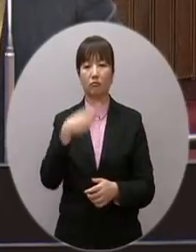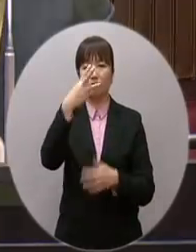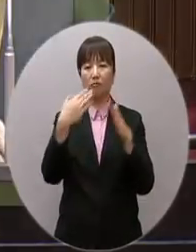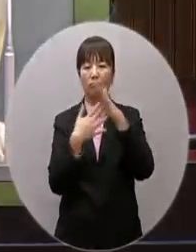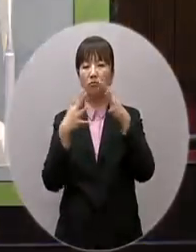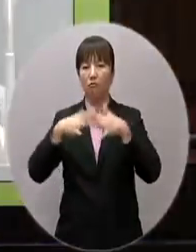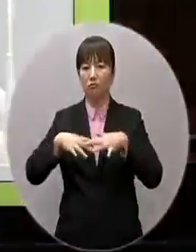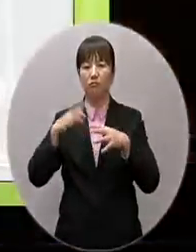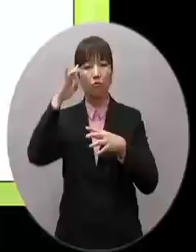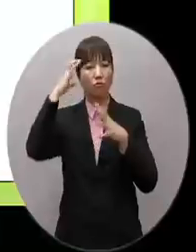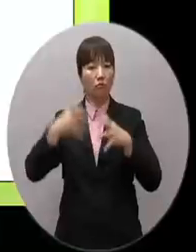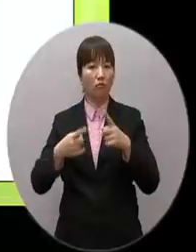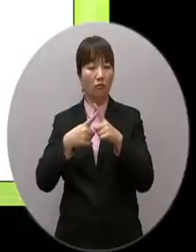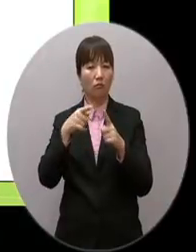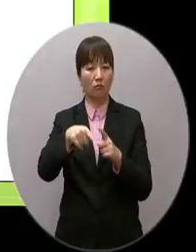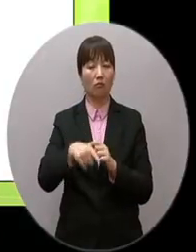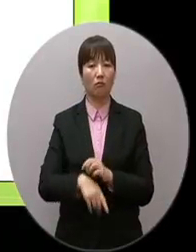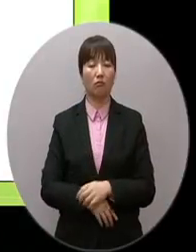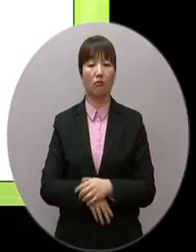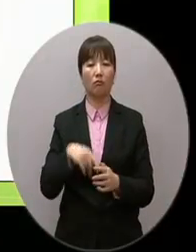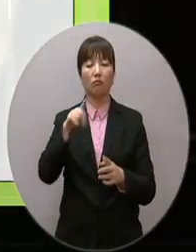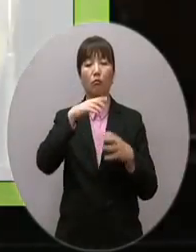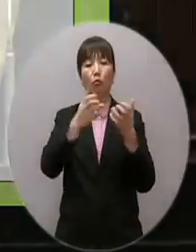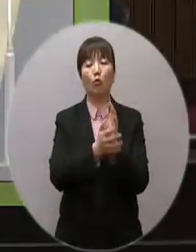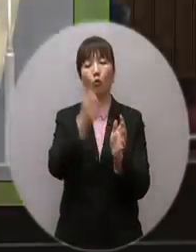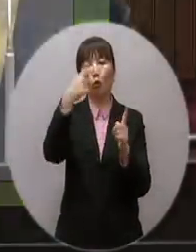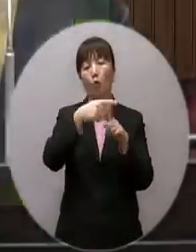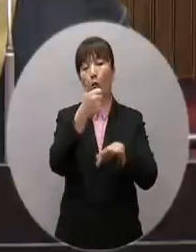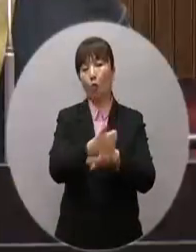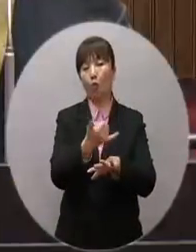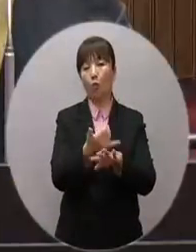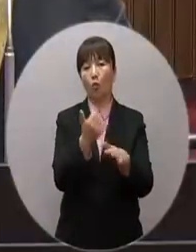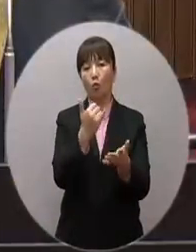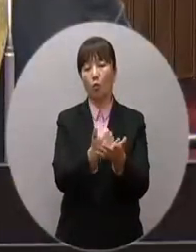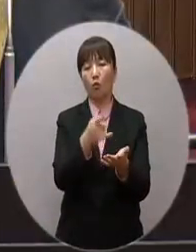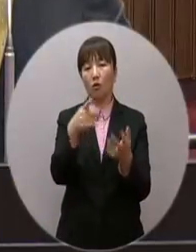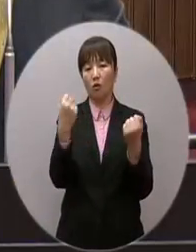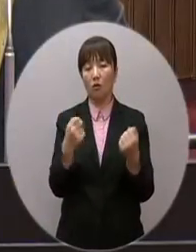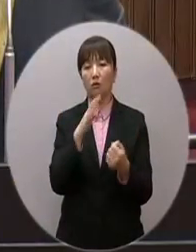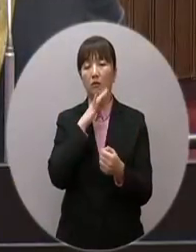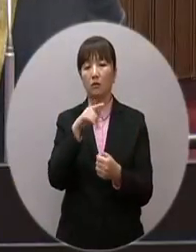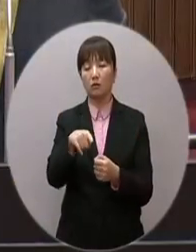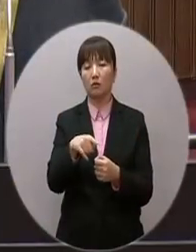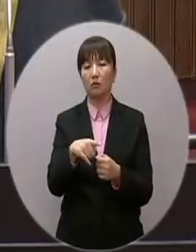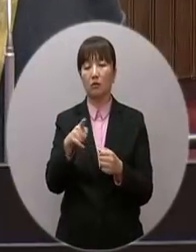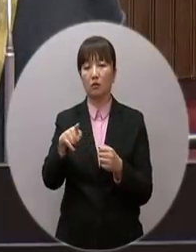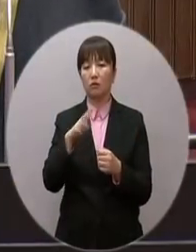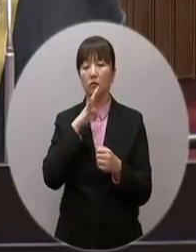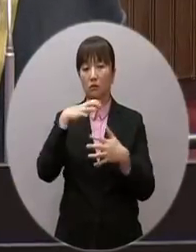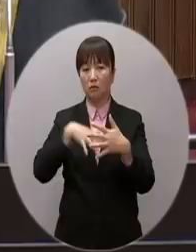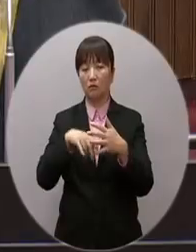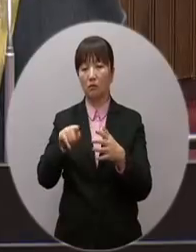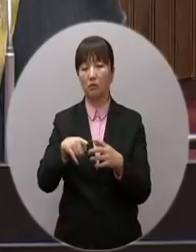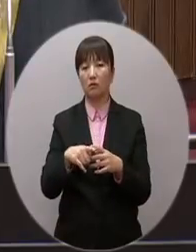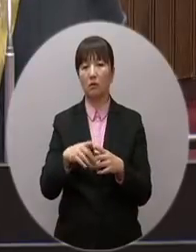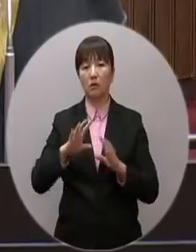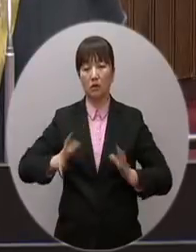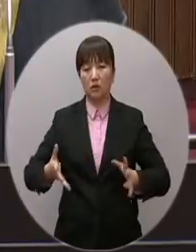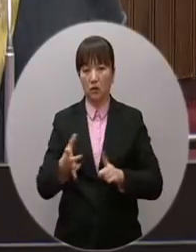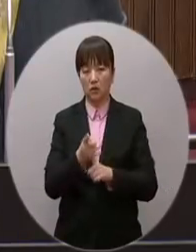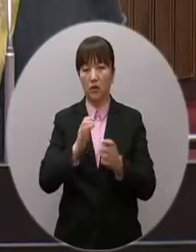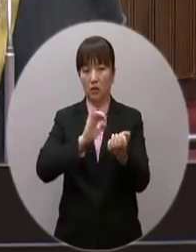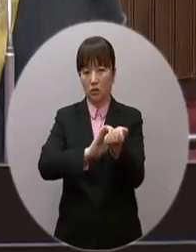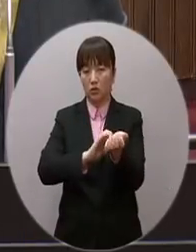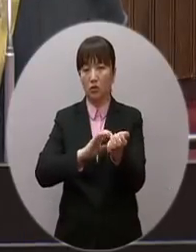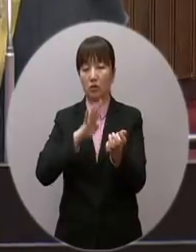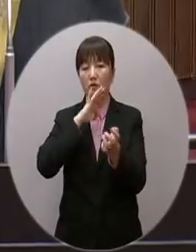基创办人他是不是在目前，因为部长也在，是不是目前我们在 evidence base 里面，就是说精神医学跟